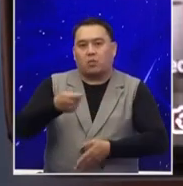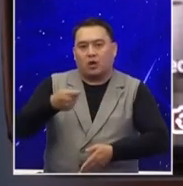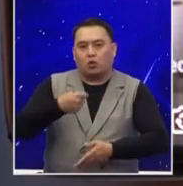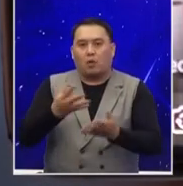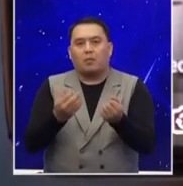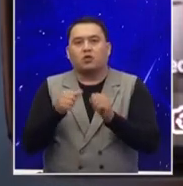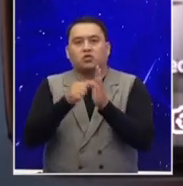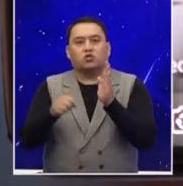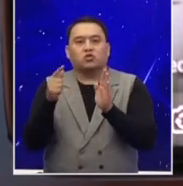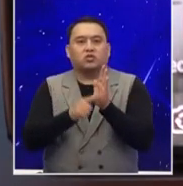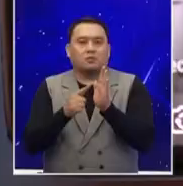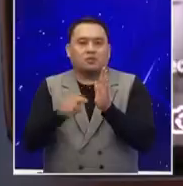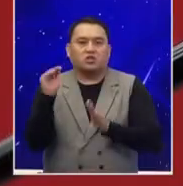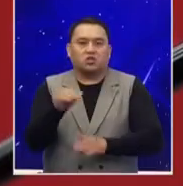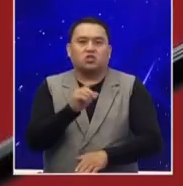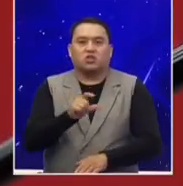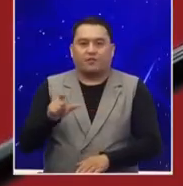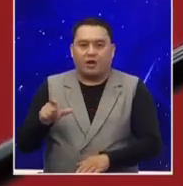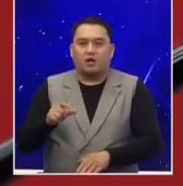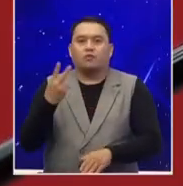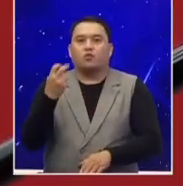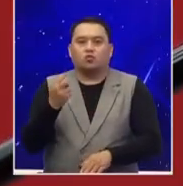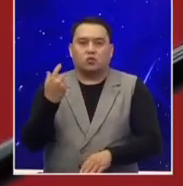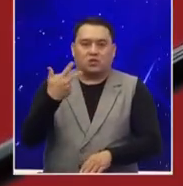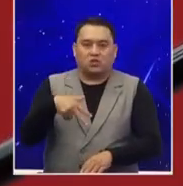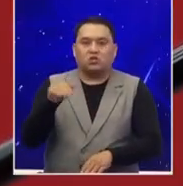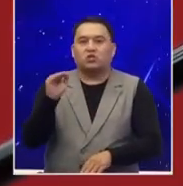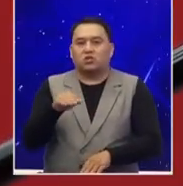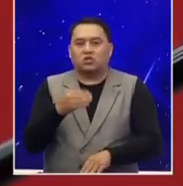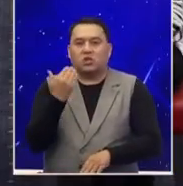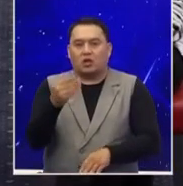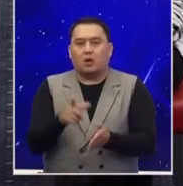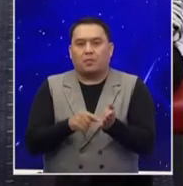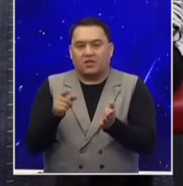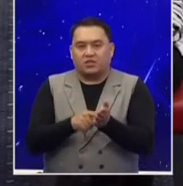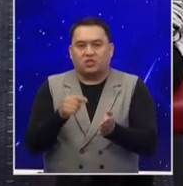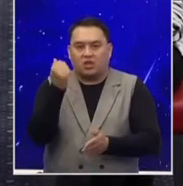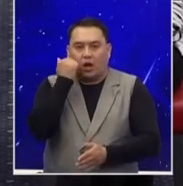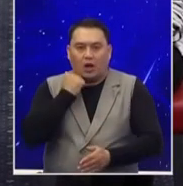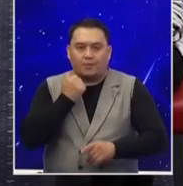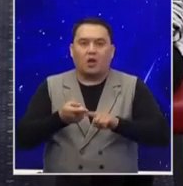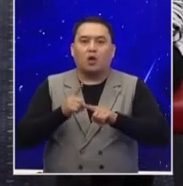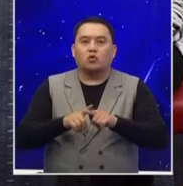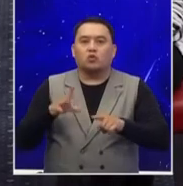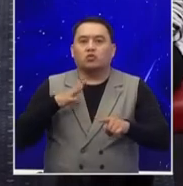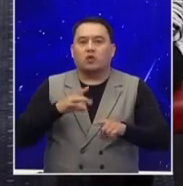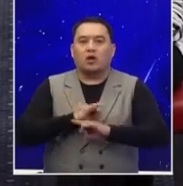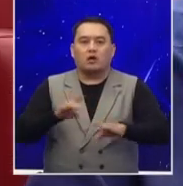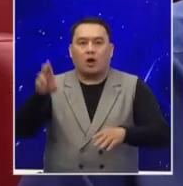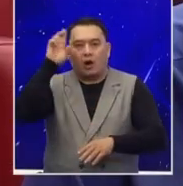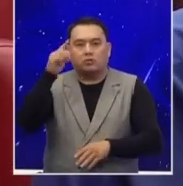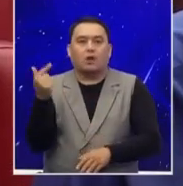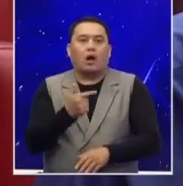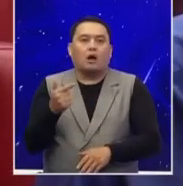получают 670 тысяч человек, около 230 тысяч из них пенсионеры. Стоит отметить, государство